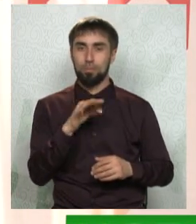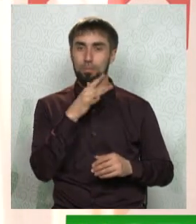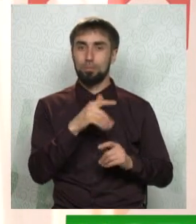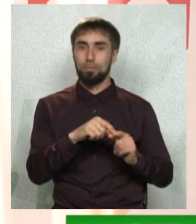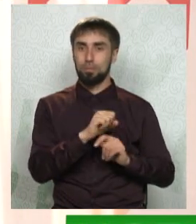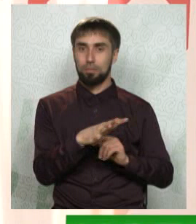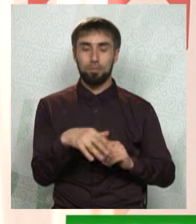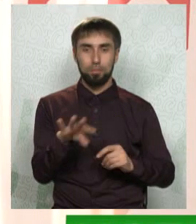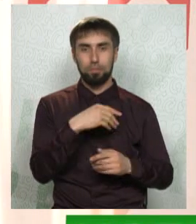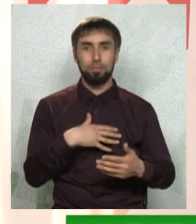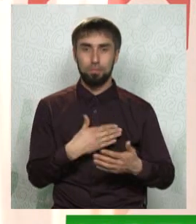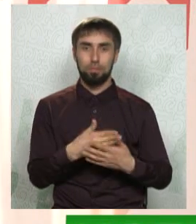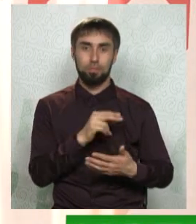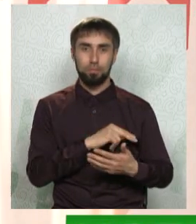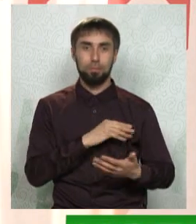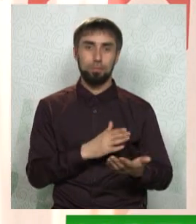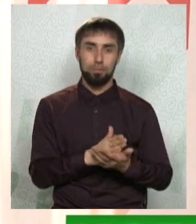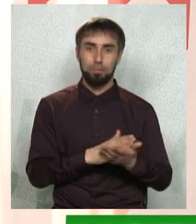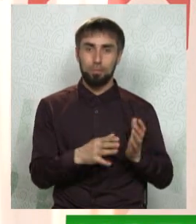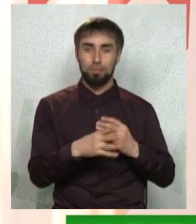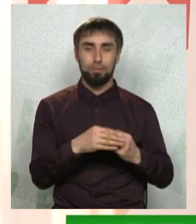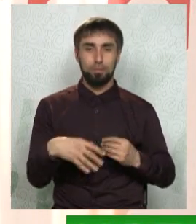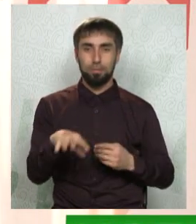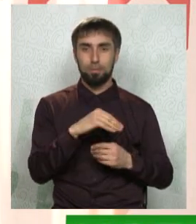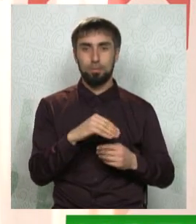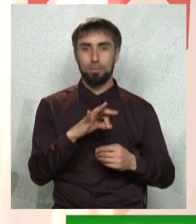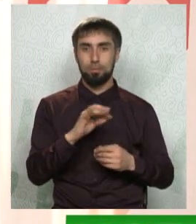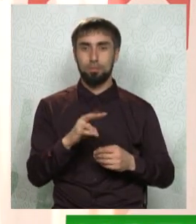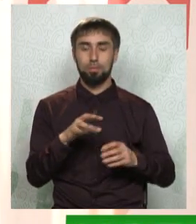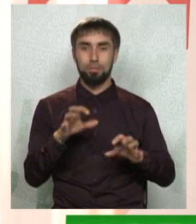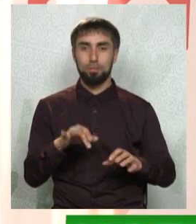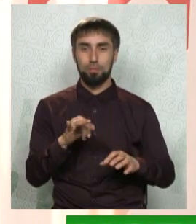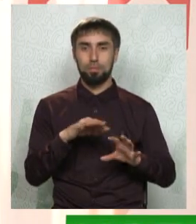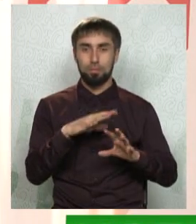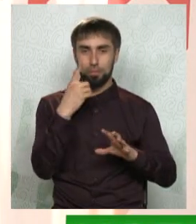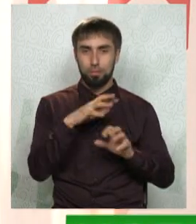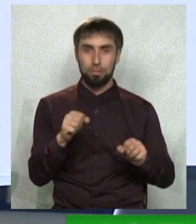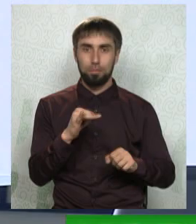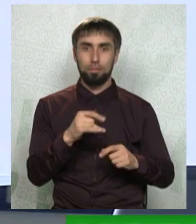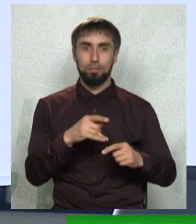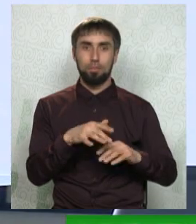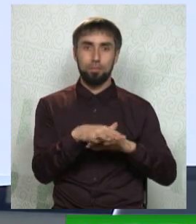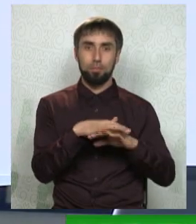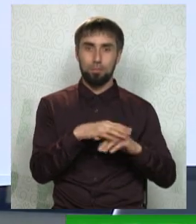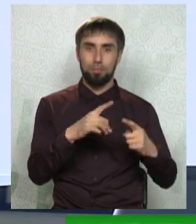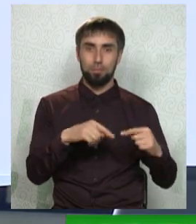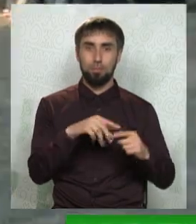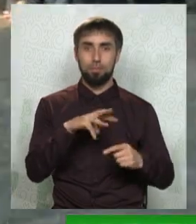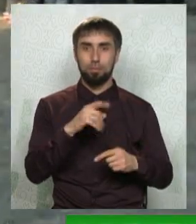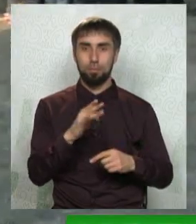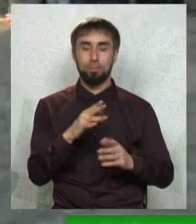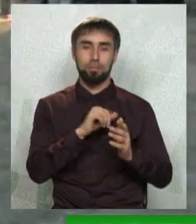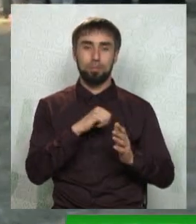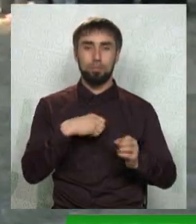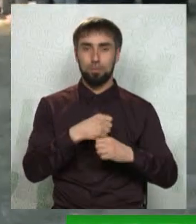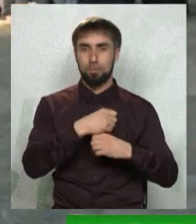мы все активно работали, сотрудничали со всеми органами представительной исполнительной власти, с общественными организациями. Машук – одно из самых ярких